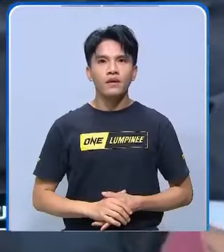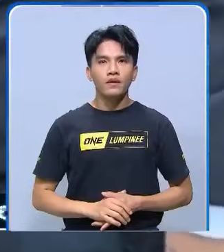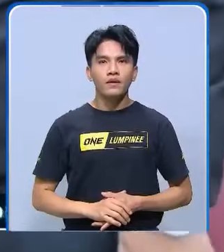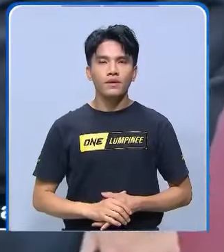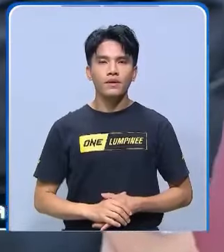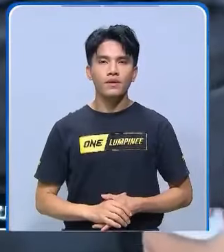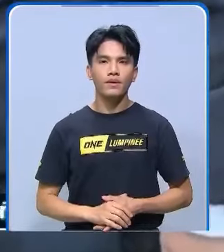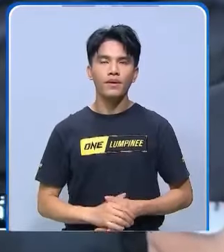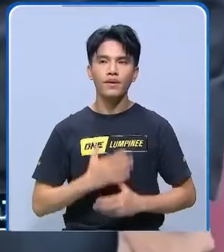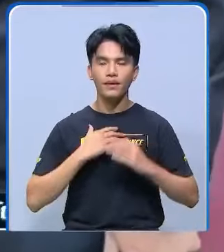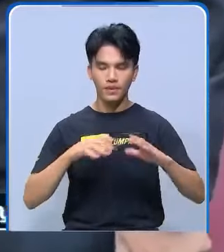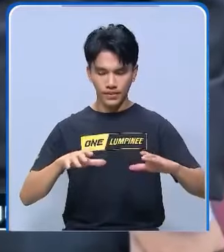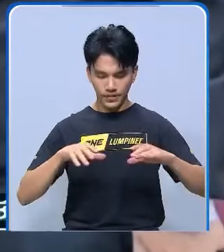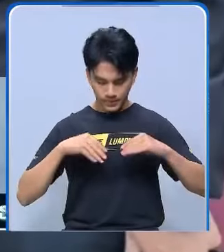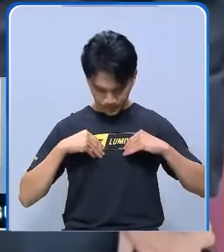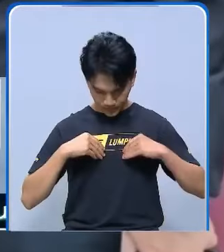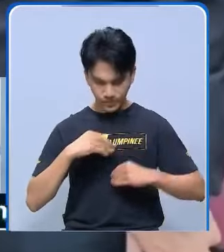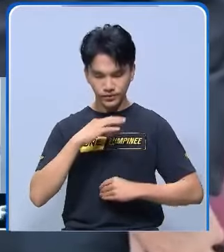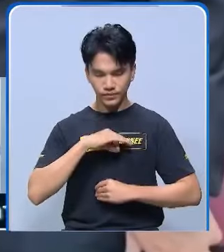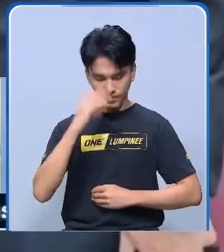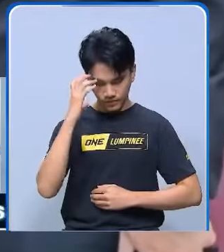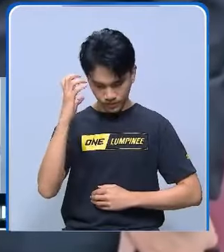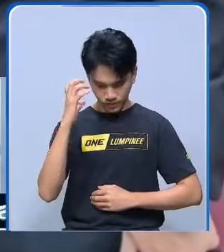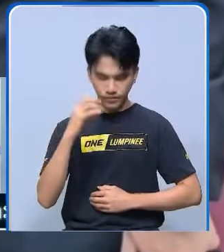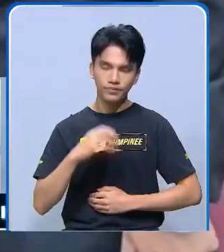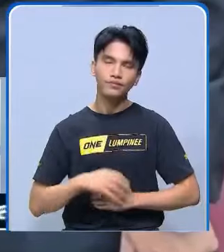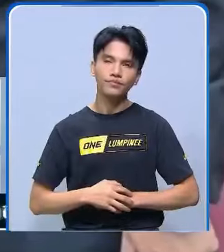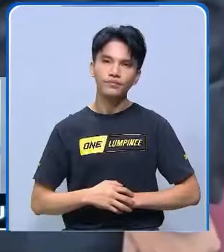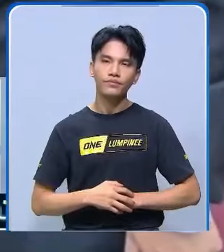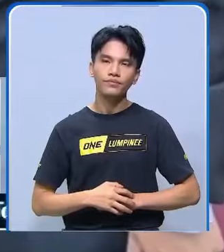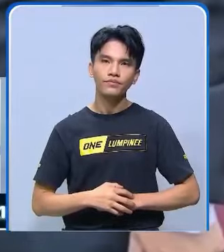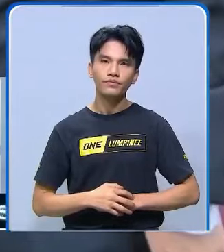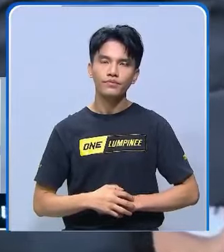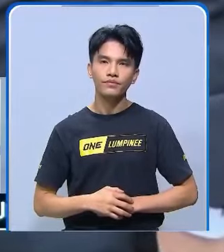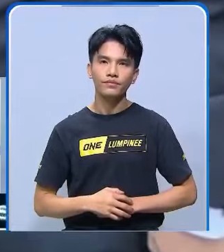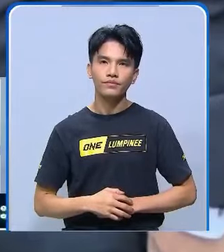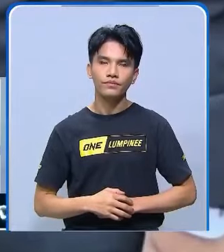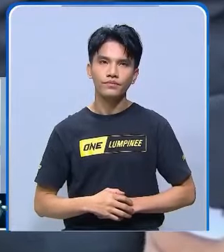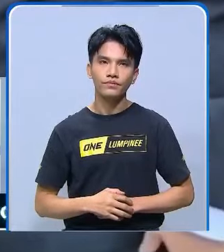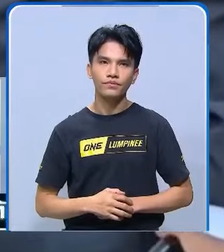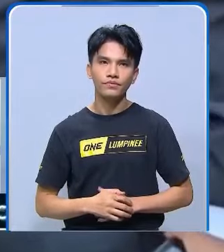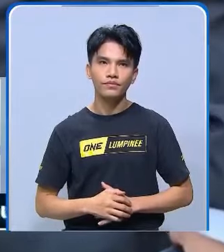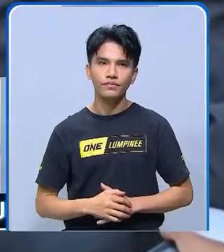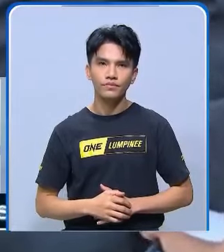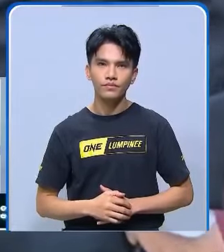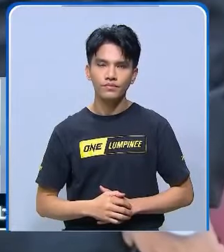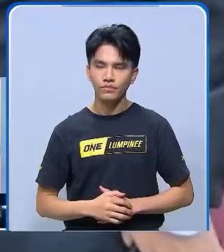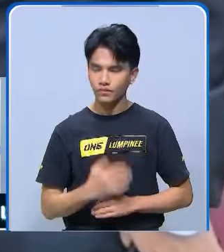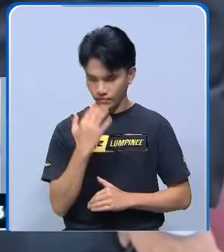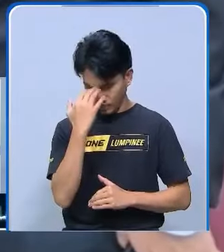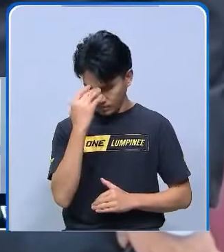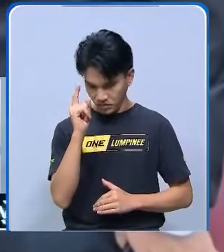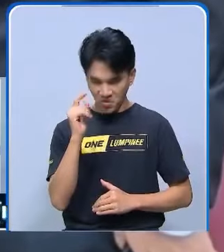หนูก็ยอมรับค่ะว่ารู้สึกโมโหค่ะโกรธมากคือที่เขาแบบไม่มีความเป็นลูกผู้ชายเลย